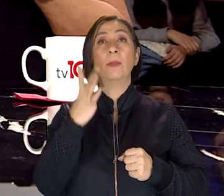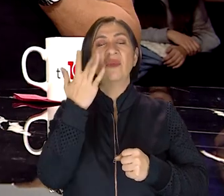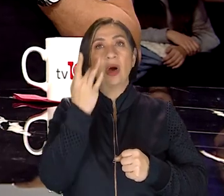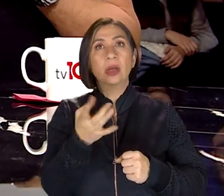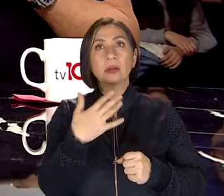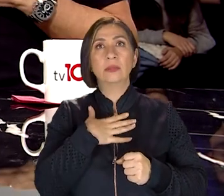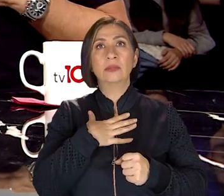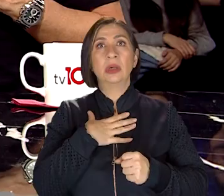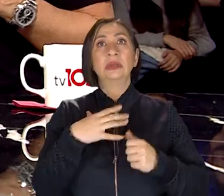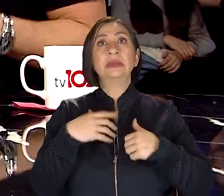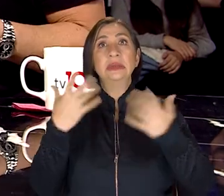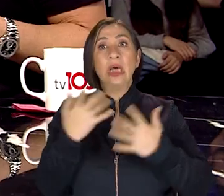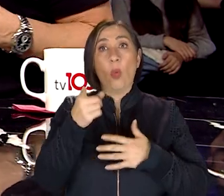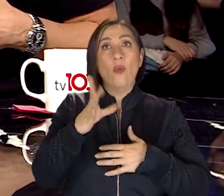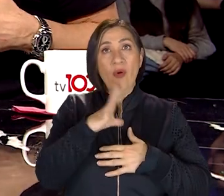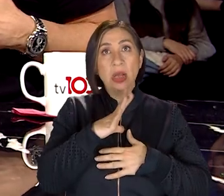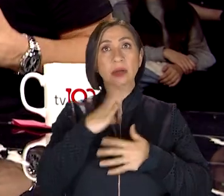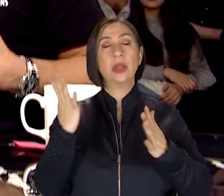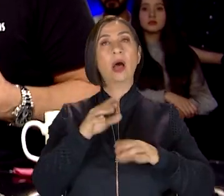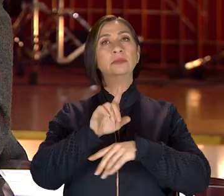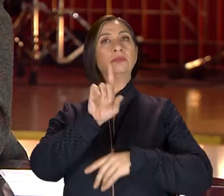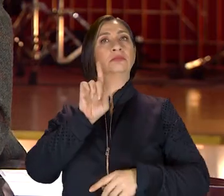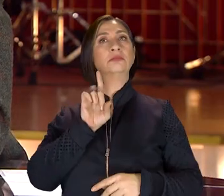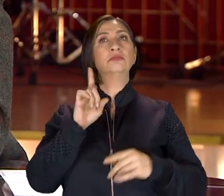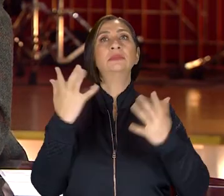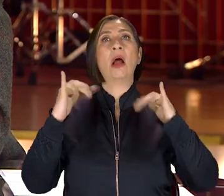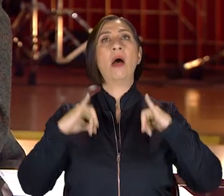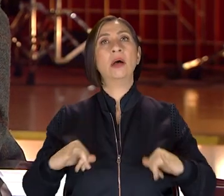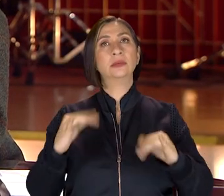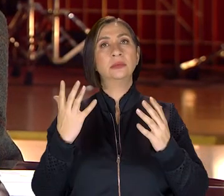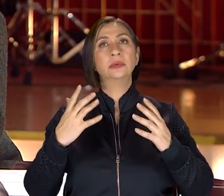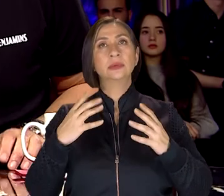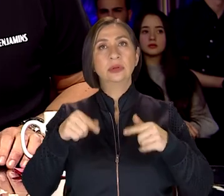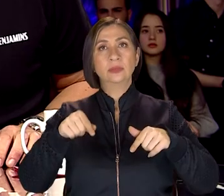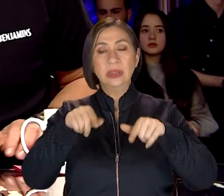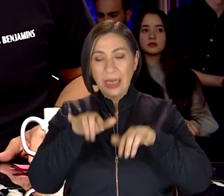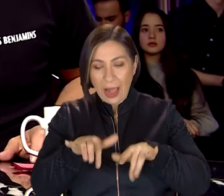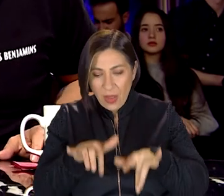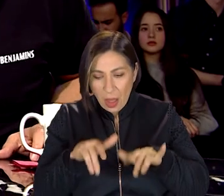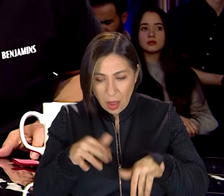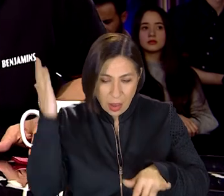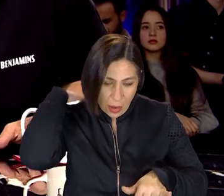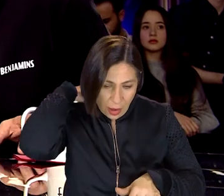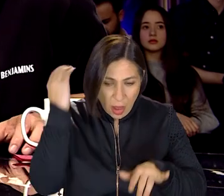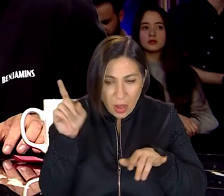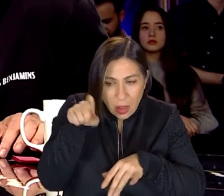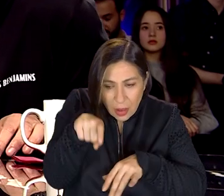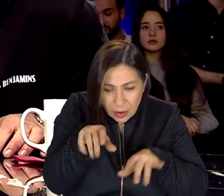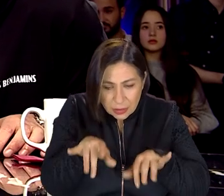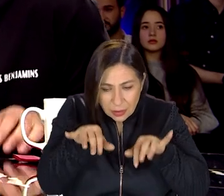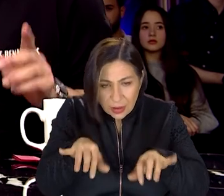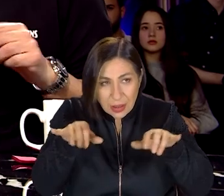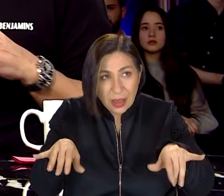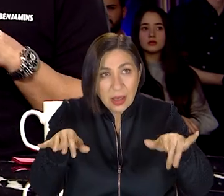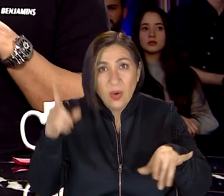fark ettim. Zaten bende o vardı. Gitgide de daha hı, çoğalmış. Tabii stüdyoda klavye başında tabii çalışırken gitgide böyle